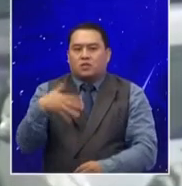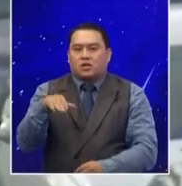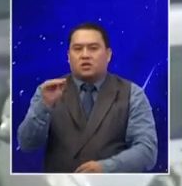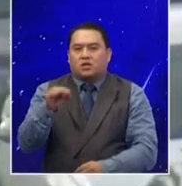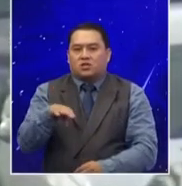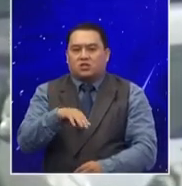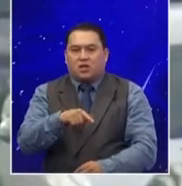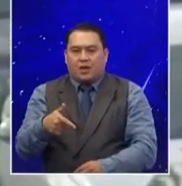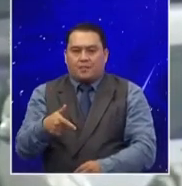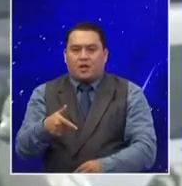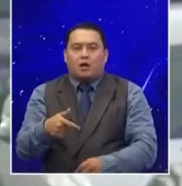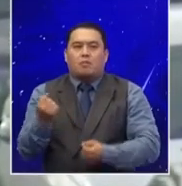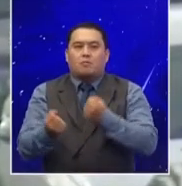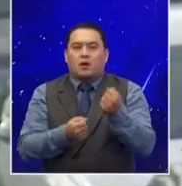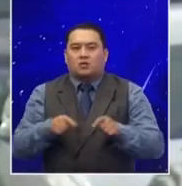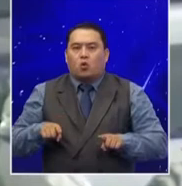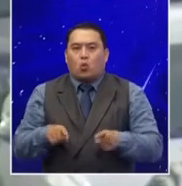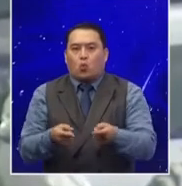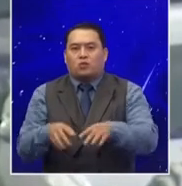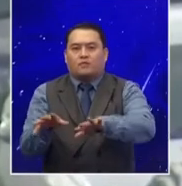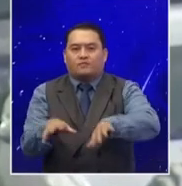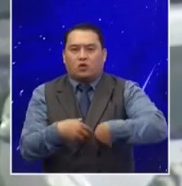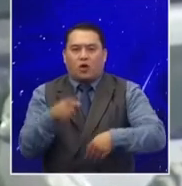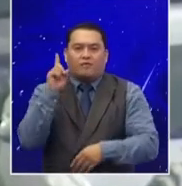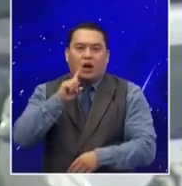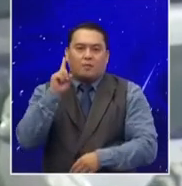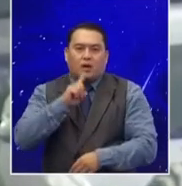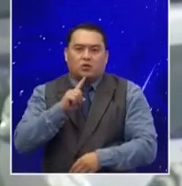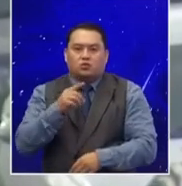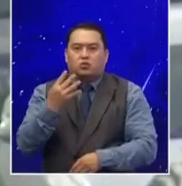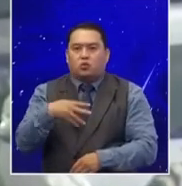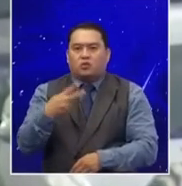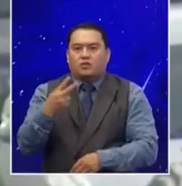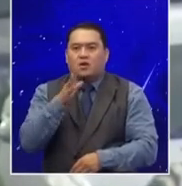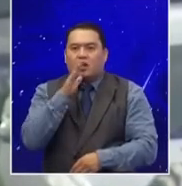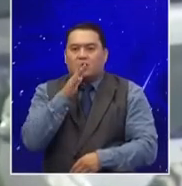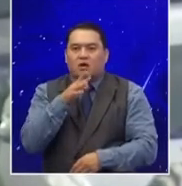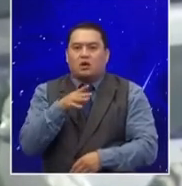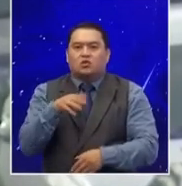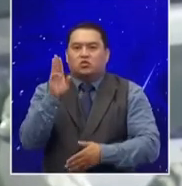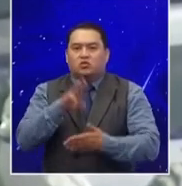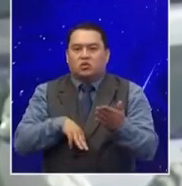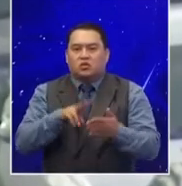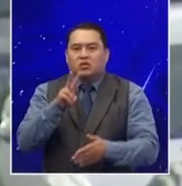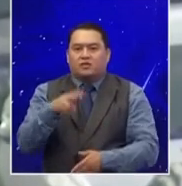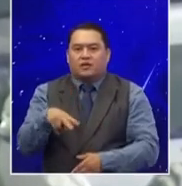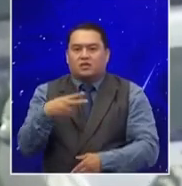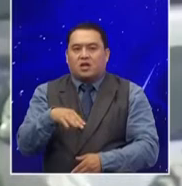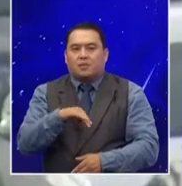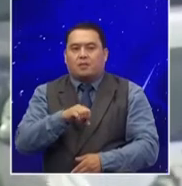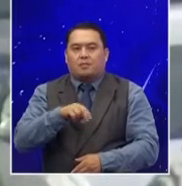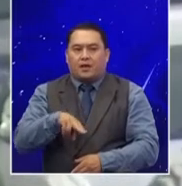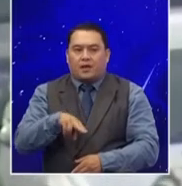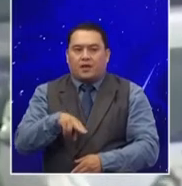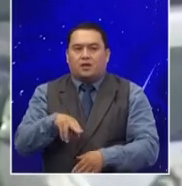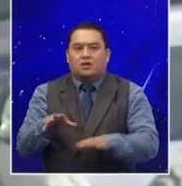тысяч тенге. Машину водворили на коммунальную стоянку. Теперь 42-летнему водителю грозит штраф в размере 20 МРП